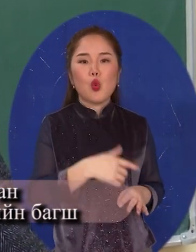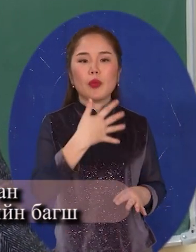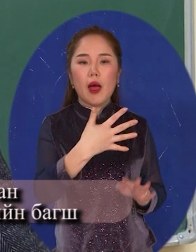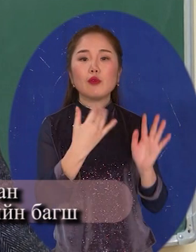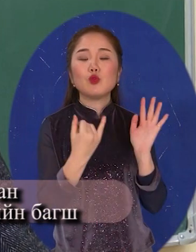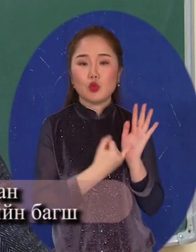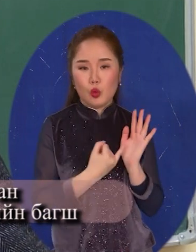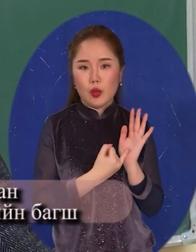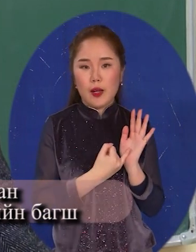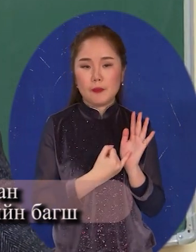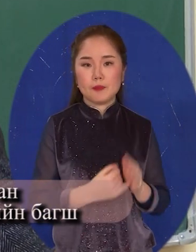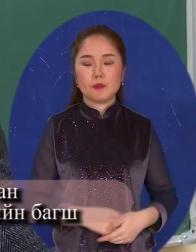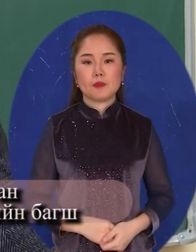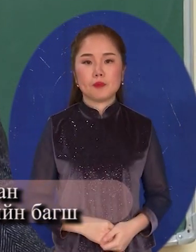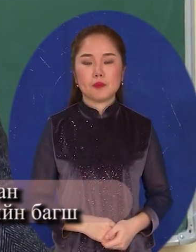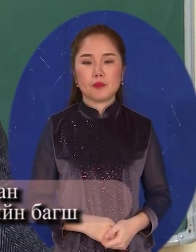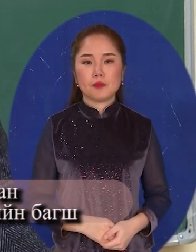болады.